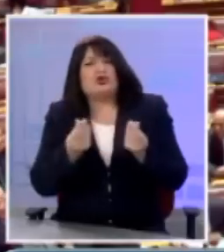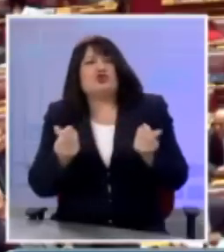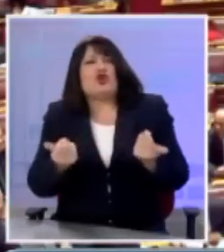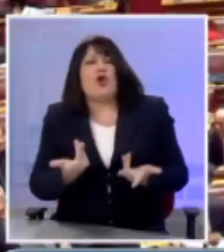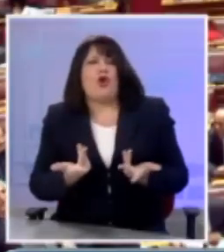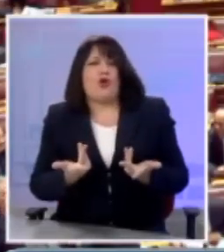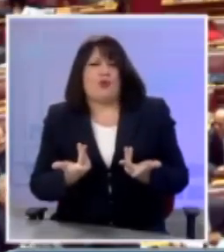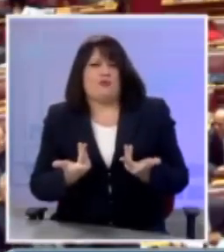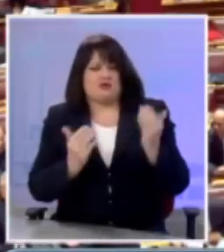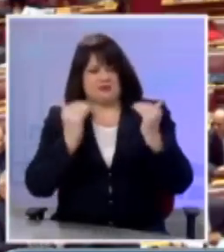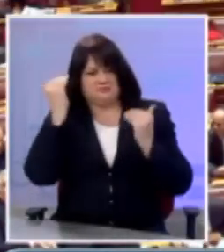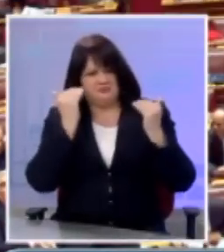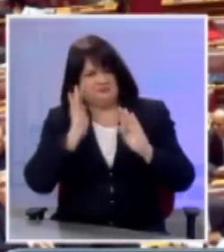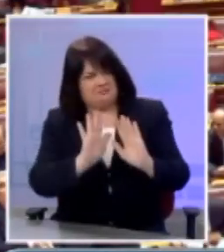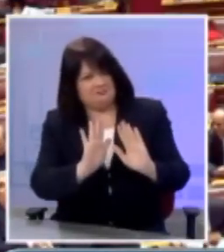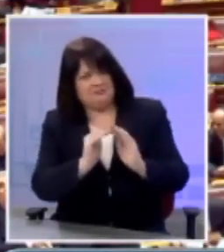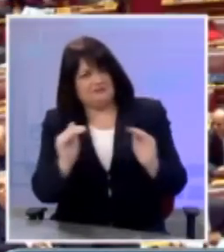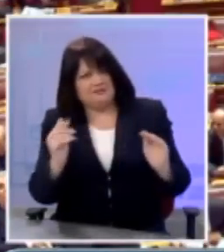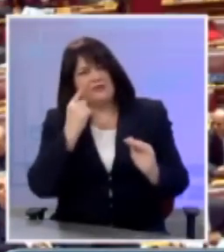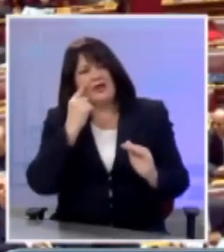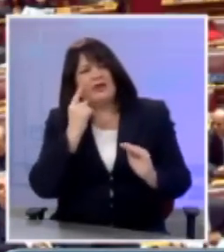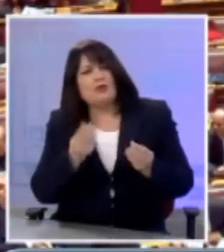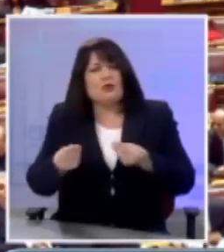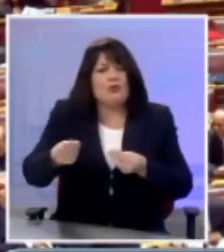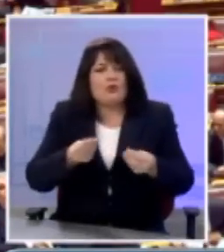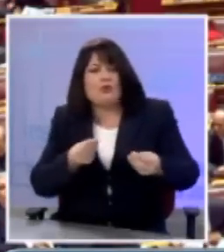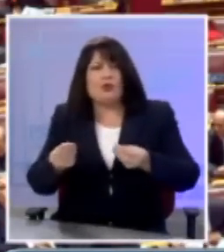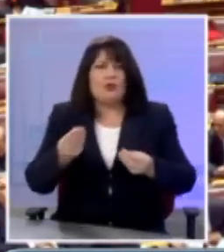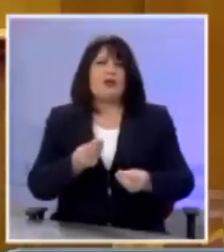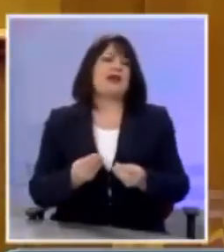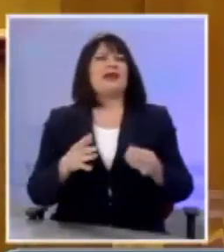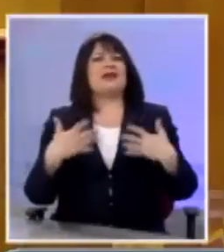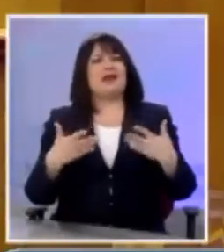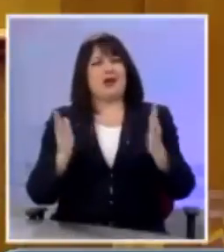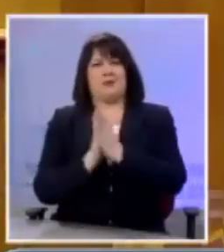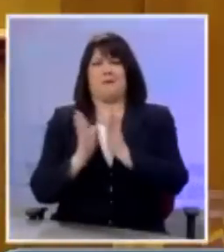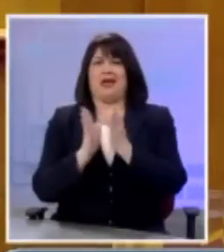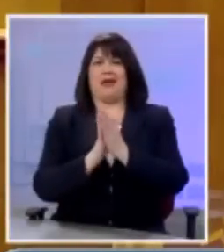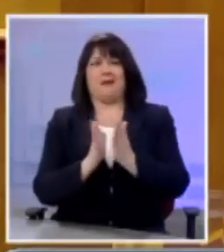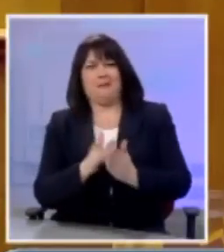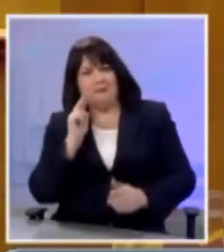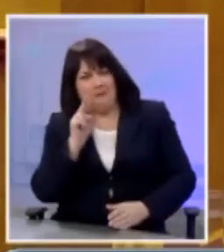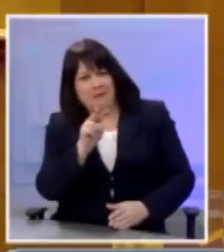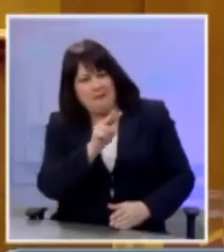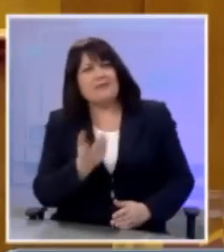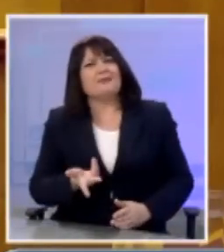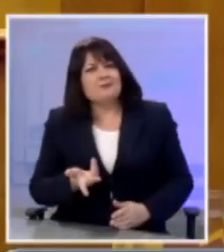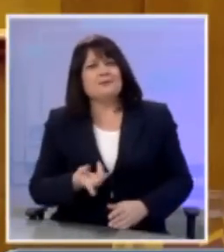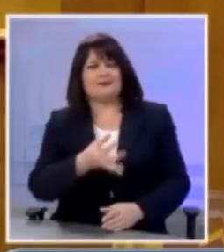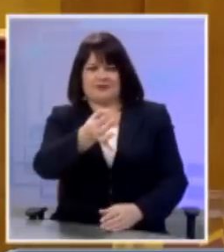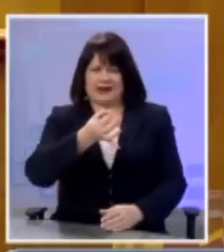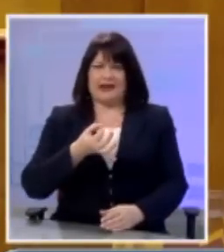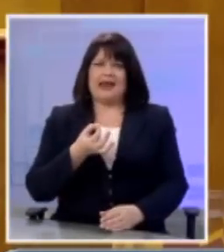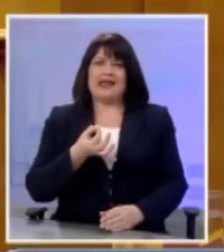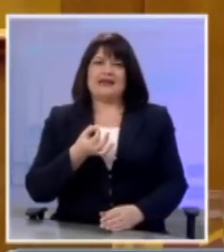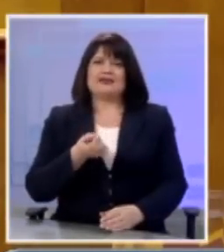Μην αμφιβάλλετε, ηρεμήστε, θα τα βρούμε. Και χαίρομαι που χειροκροτάτε. Εσείς λέτε ότι θα